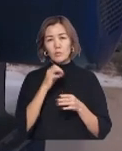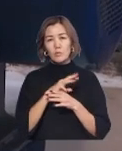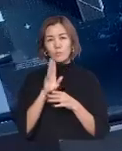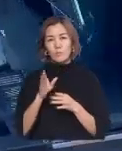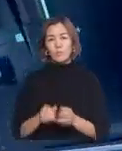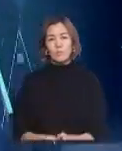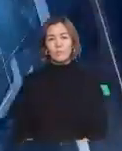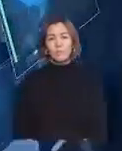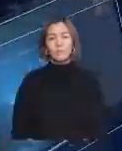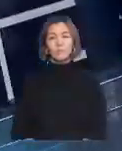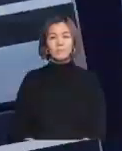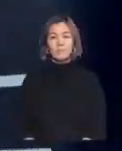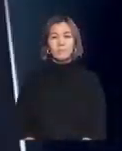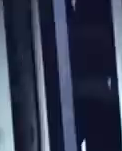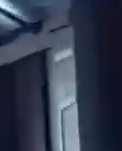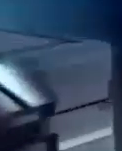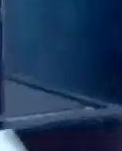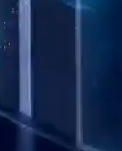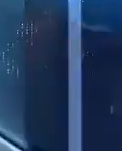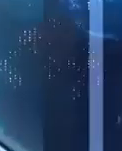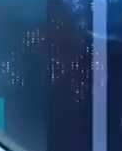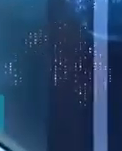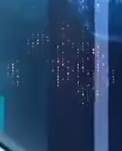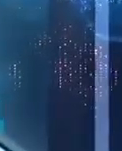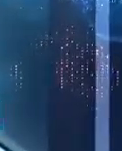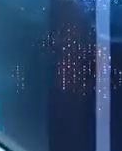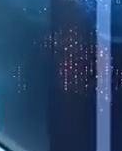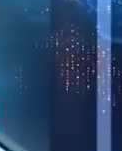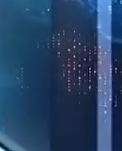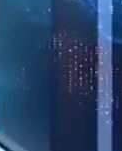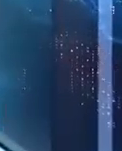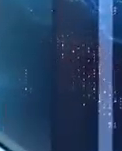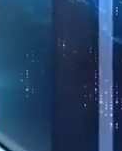беріп отыр. Құрманжан Қасымжанұлы, Жайдарбек Нұрбек, Жетісу арнасы.